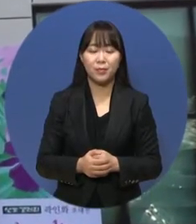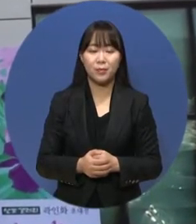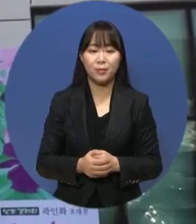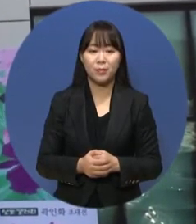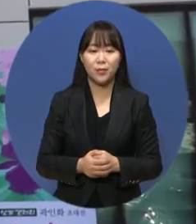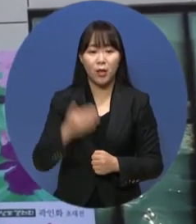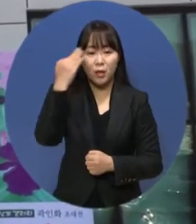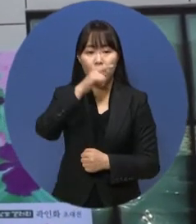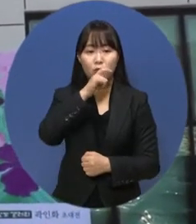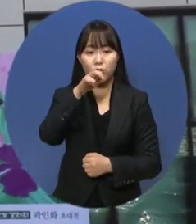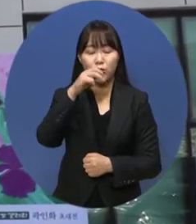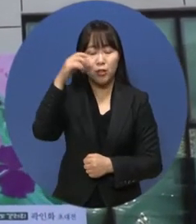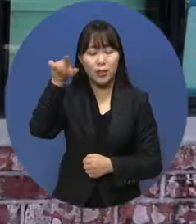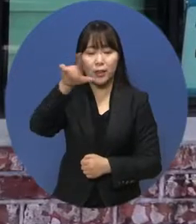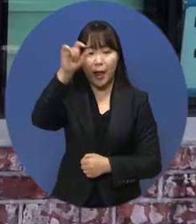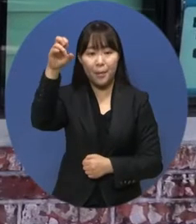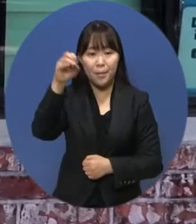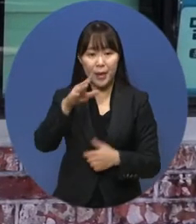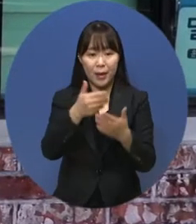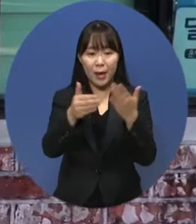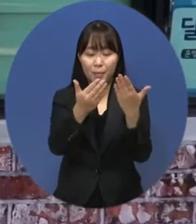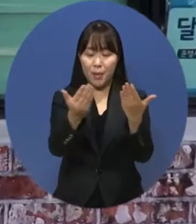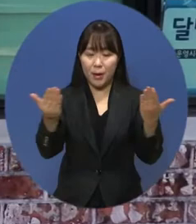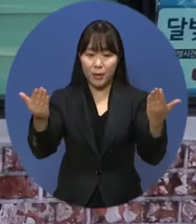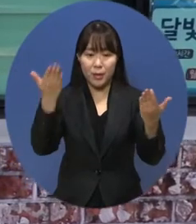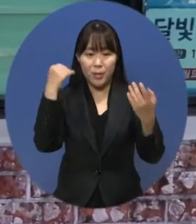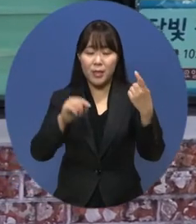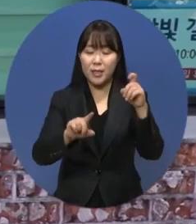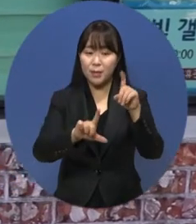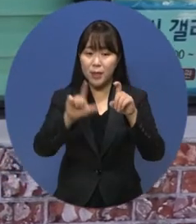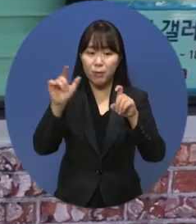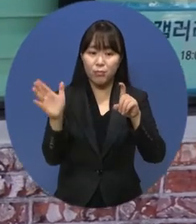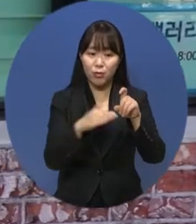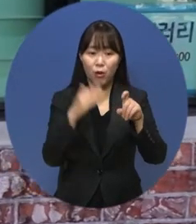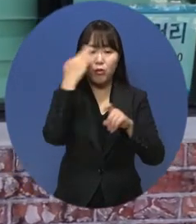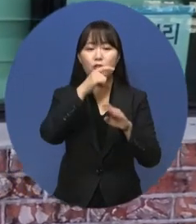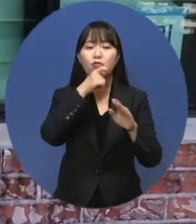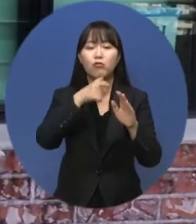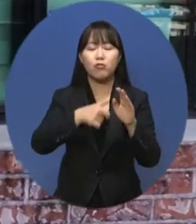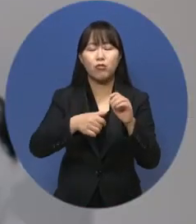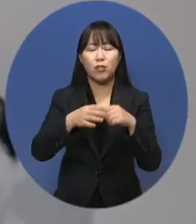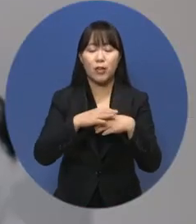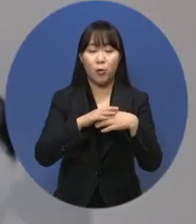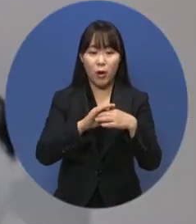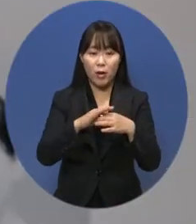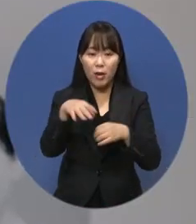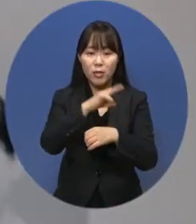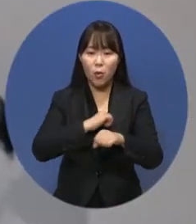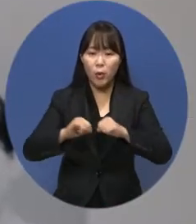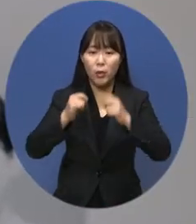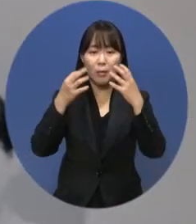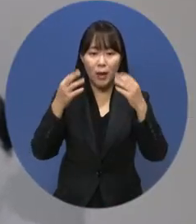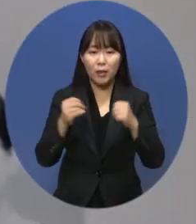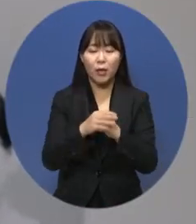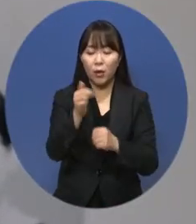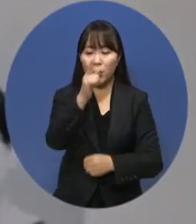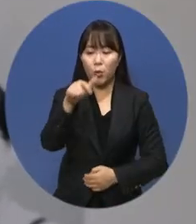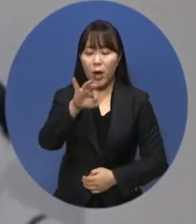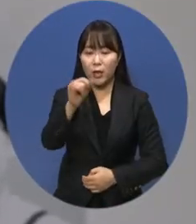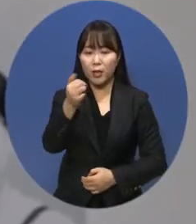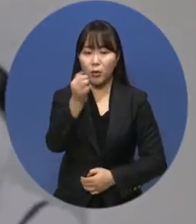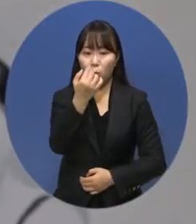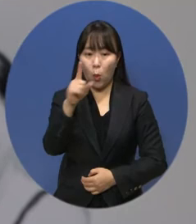여수 달빛 갤러리 에서는 지난 11일부터 여수를 기반으로 왕성한 작품 활동을 하고 있는 곽 인화